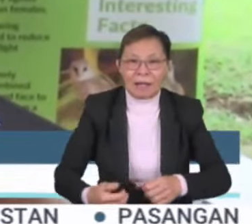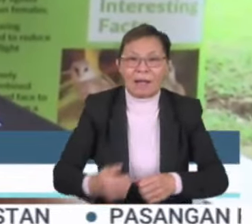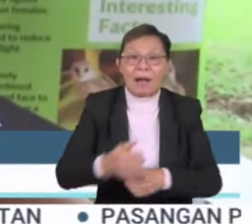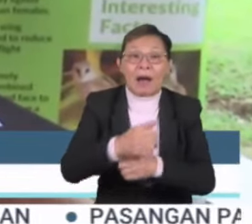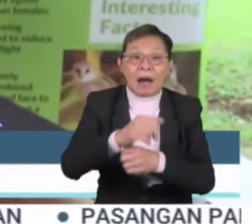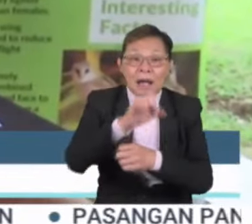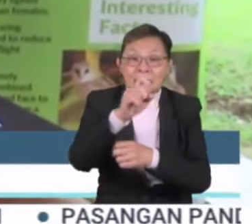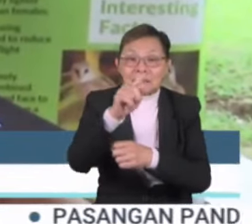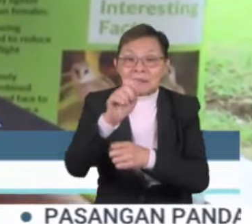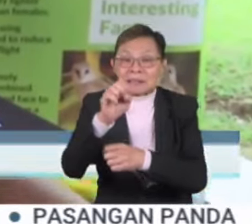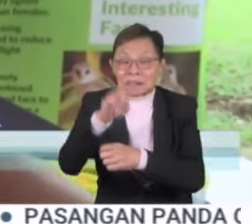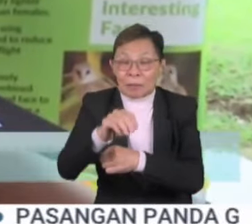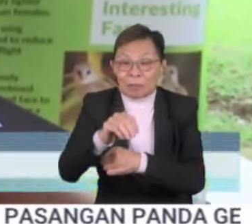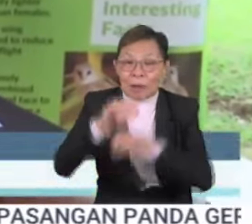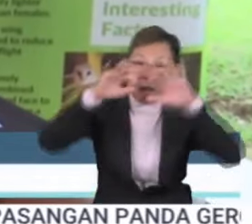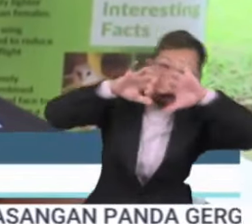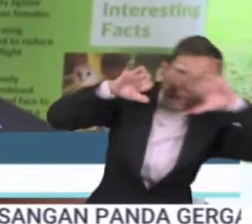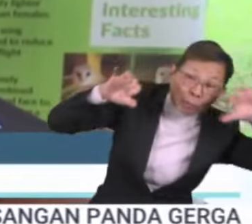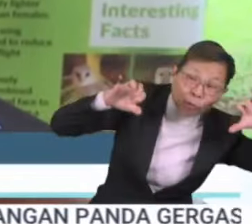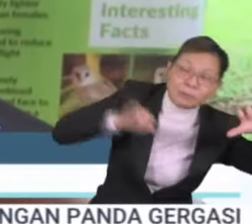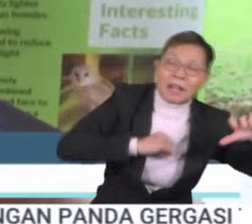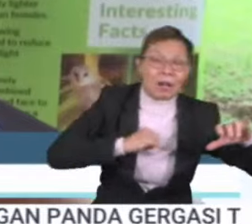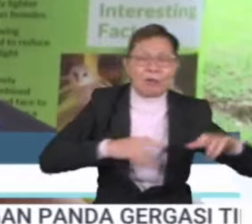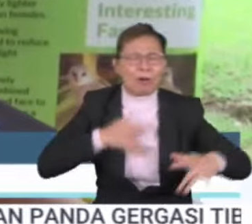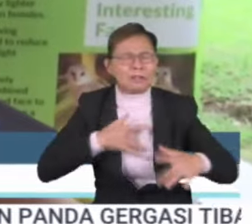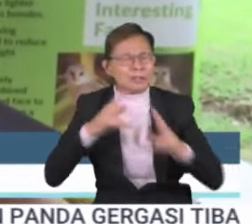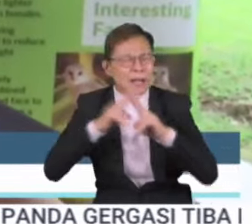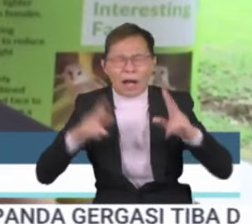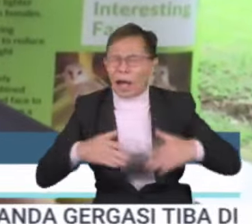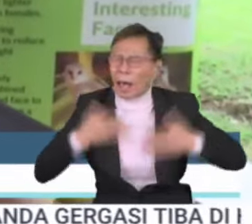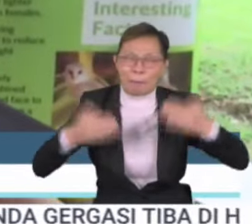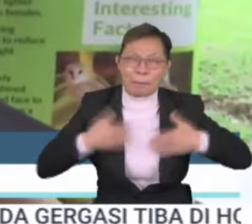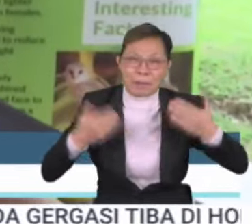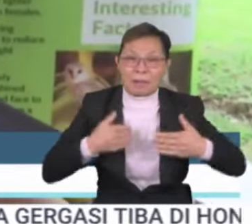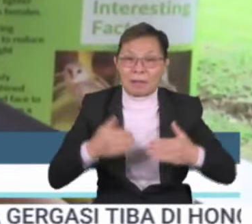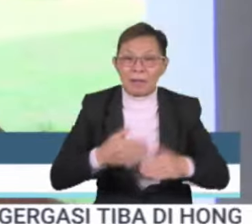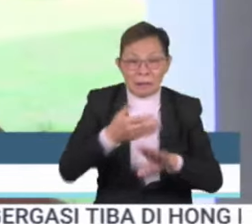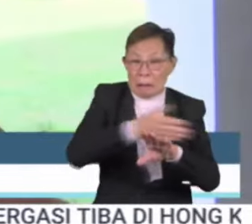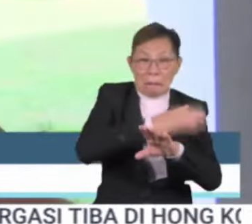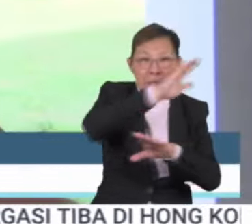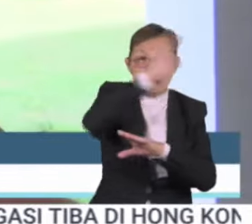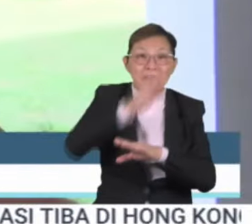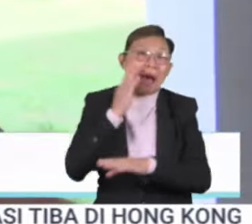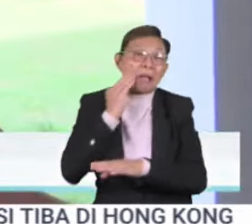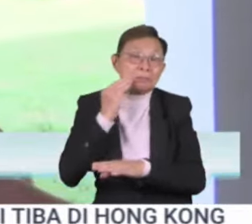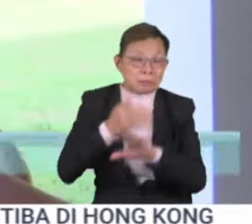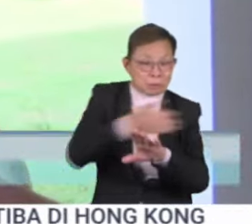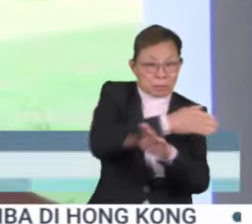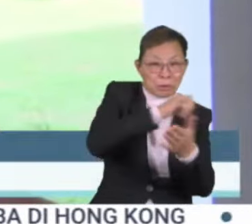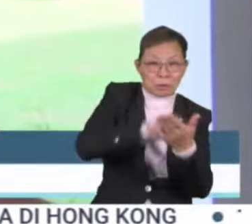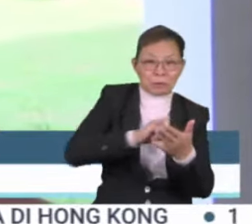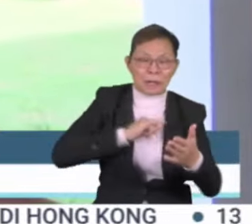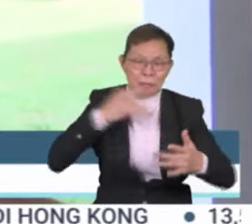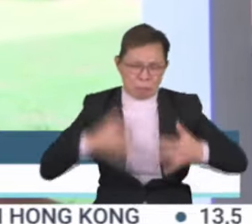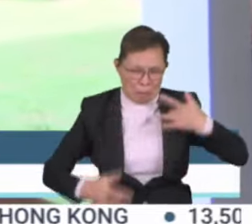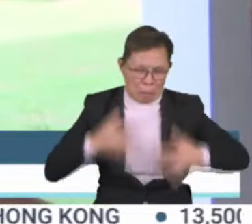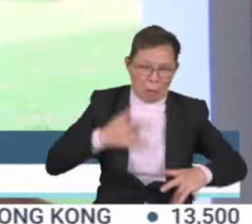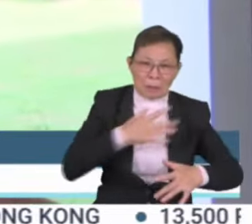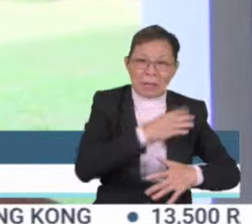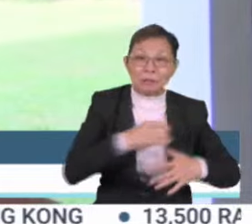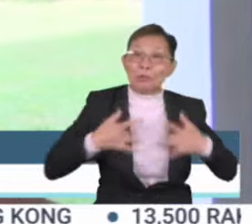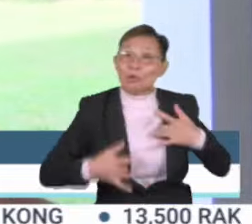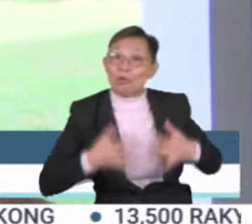ni, saya rasa sangat gembira sebab saya tak pernah dapat experience sebelum ini. Sangat excited dan seronok